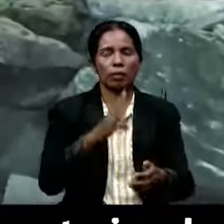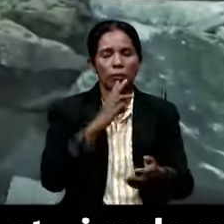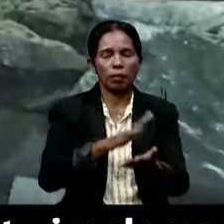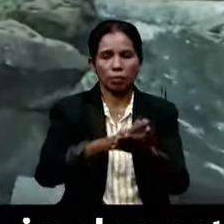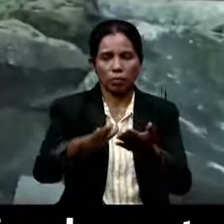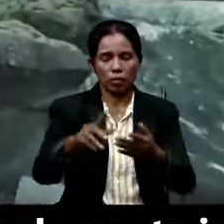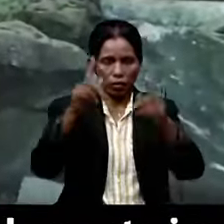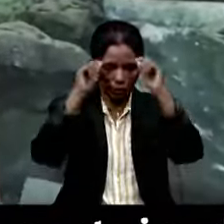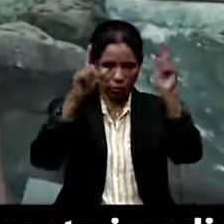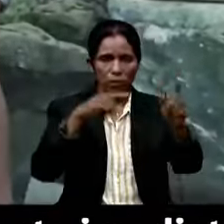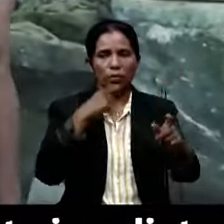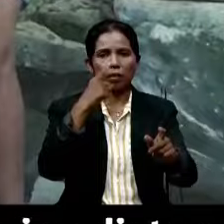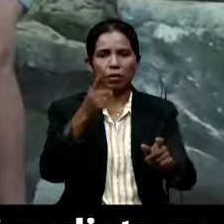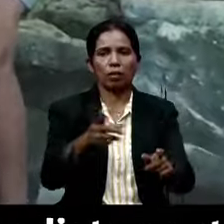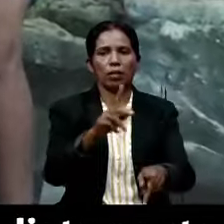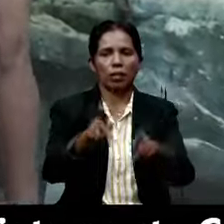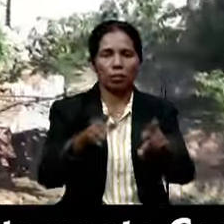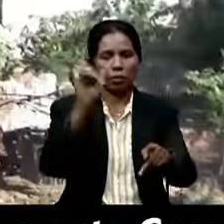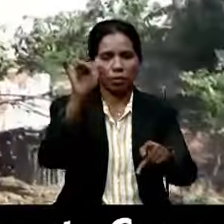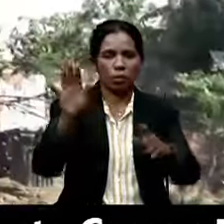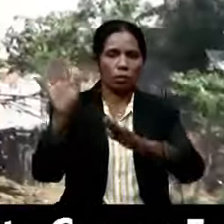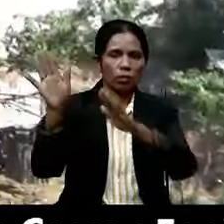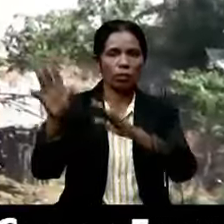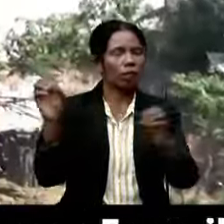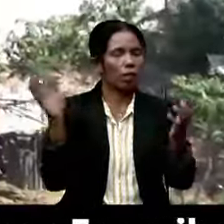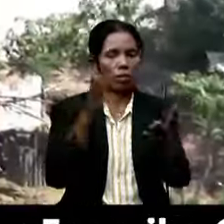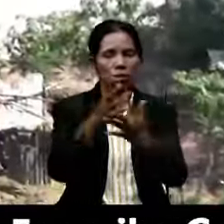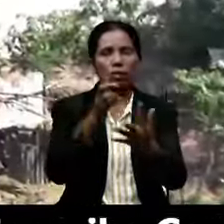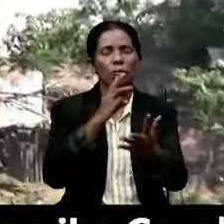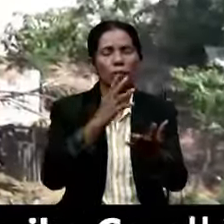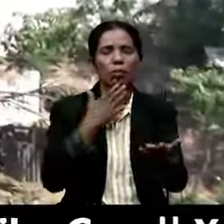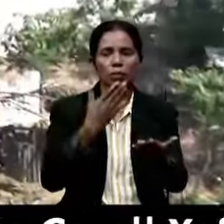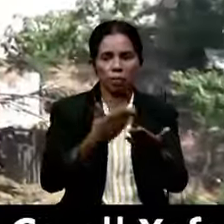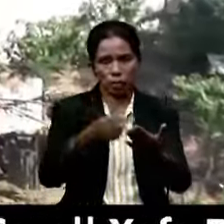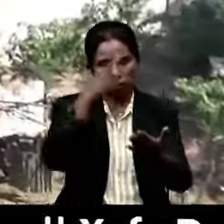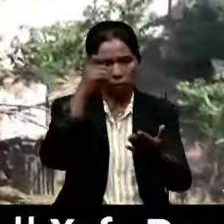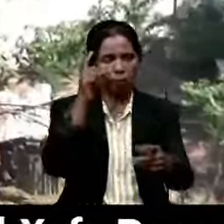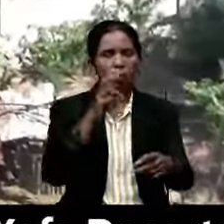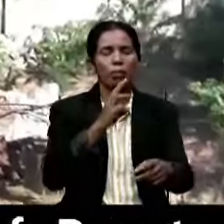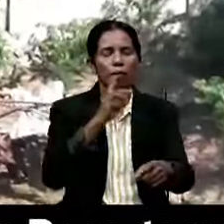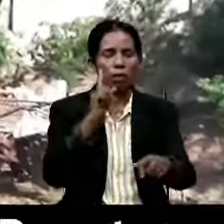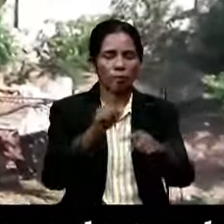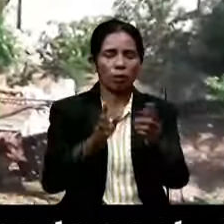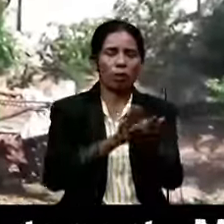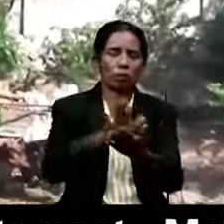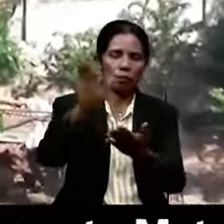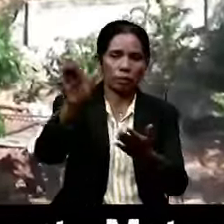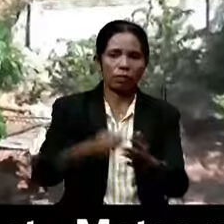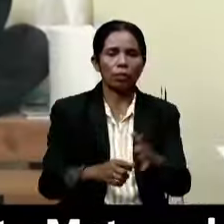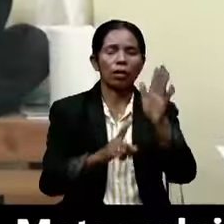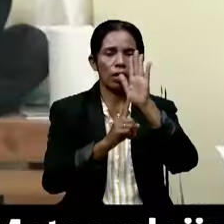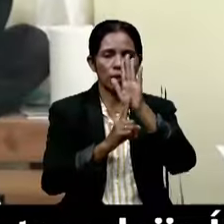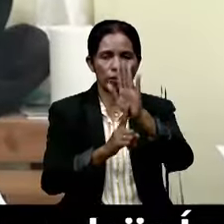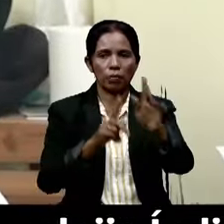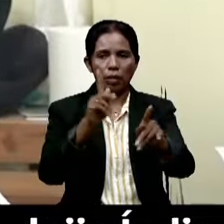Leste, Eduardo Simenes informa, komunidade hela iha fololon la sesu Bemos odiat, tambah be la belesa eto foleten. Para bela hatu ba komunidade